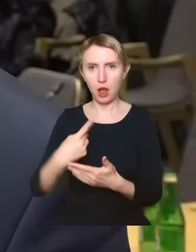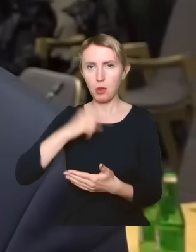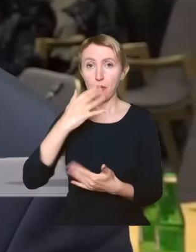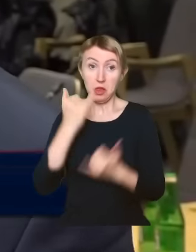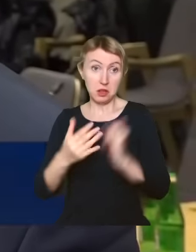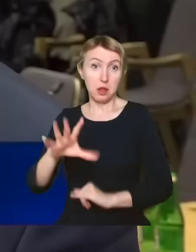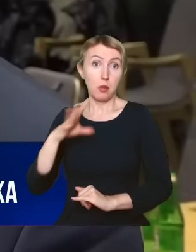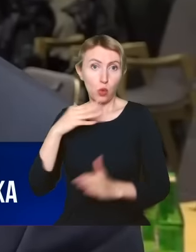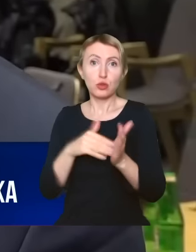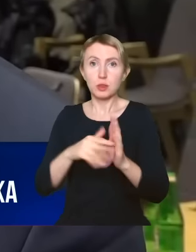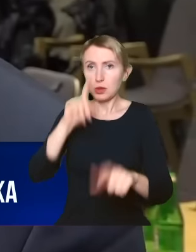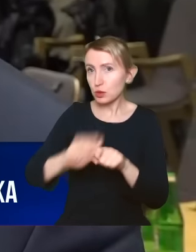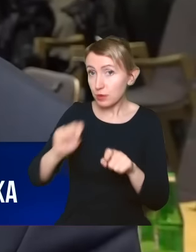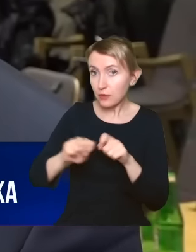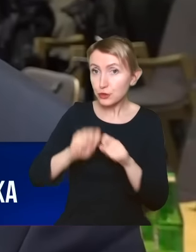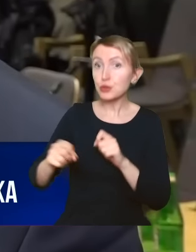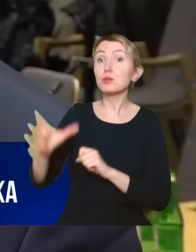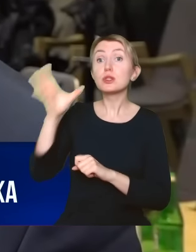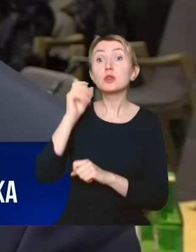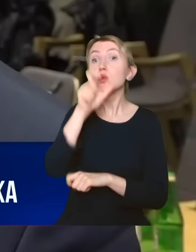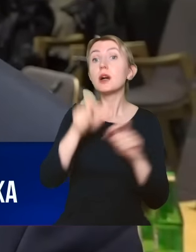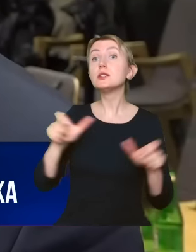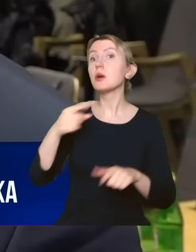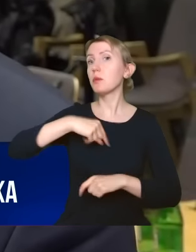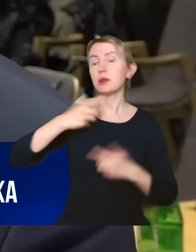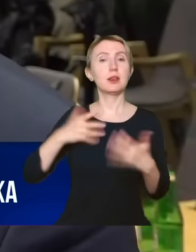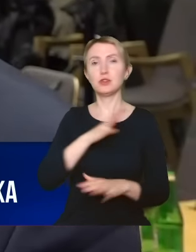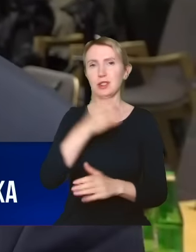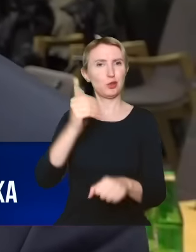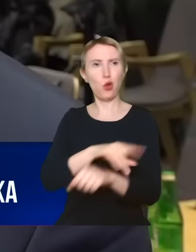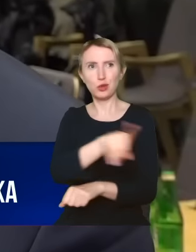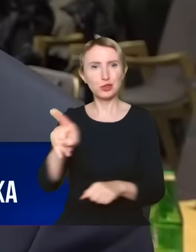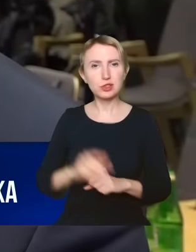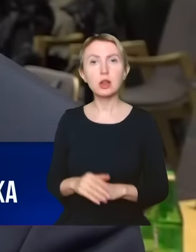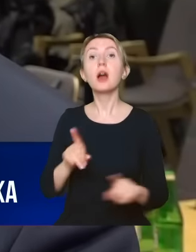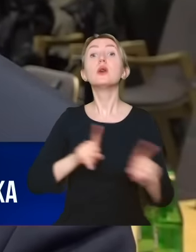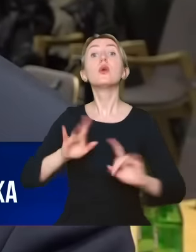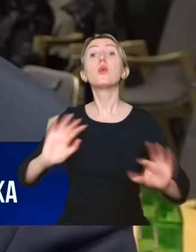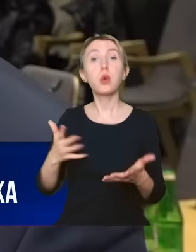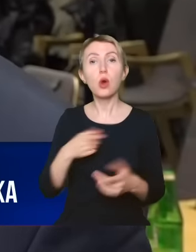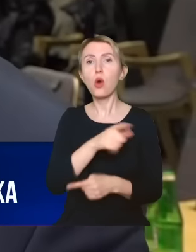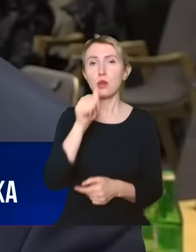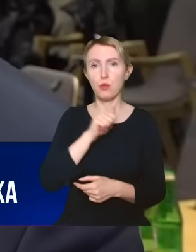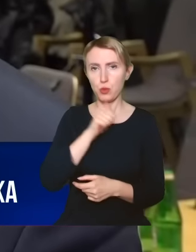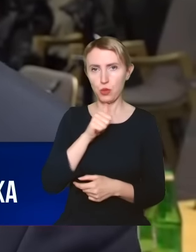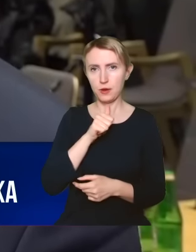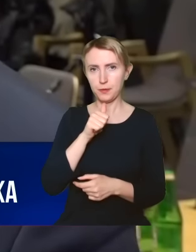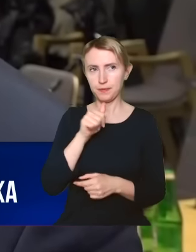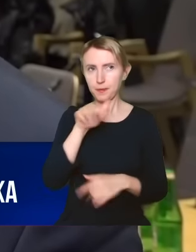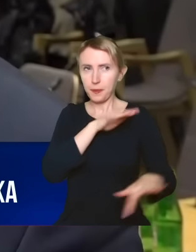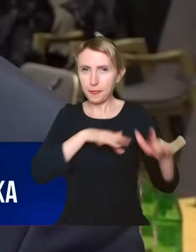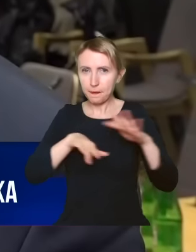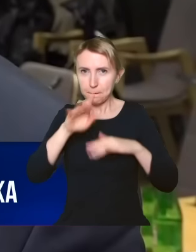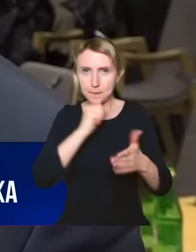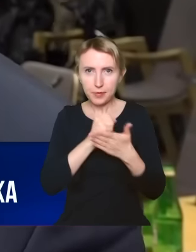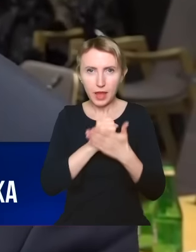było, trzeba to zbadać, trzeba te osoby przesłuchać. Nie chcieli się na to zgodzić. Co to oznacza? To oznacza, że oni próbują zaciemniać obraz sprawy. Natomiast w